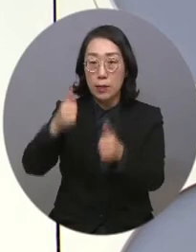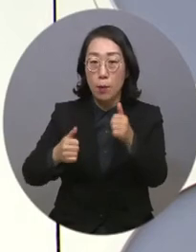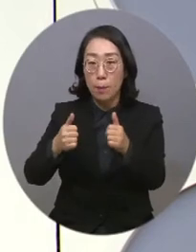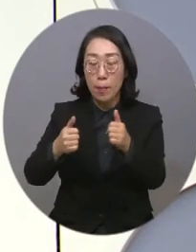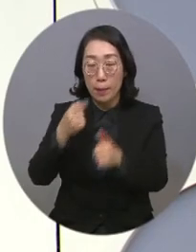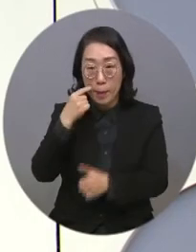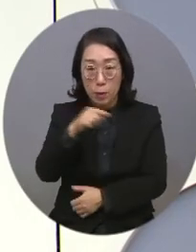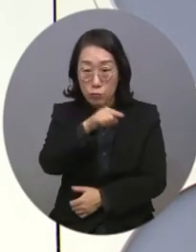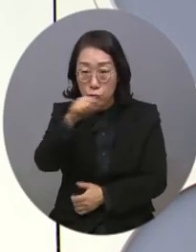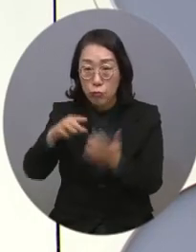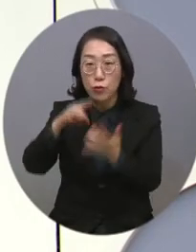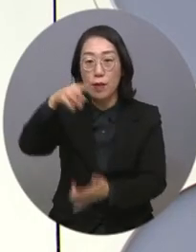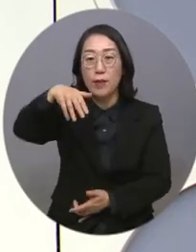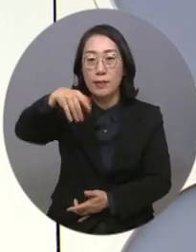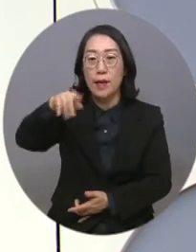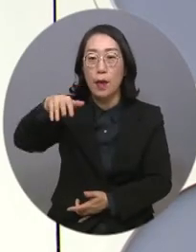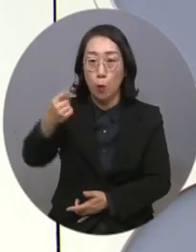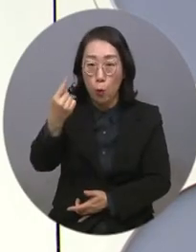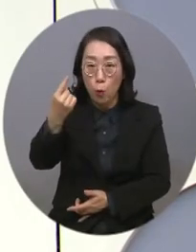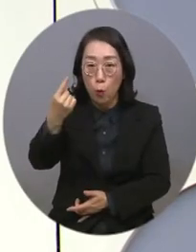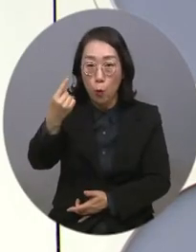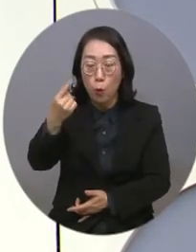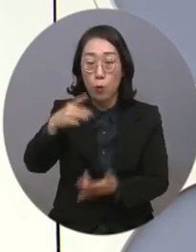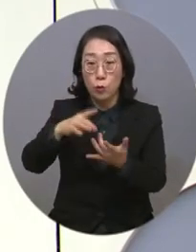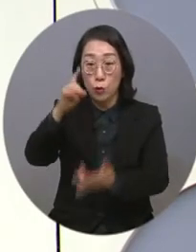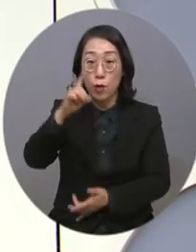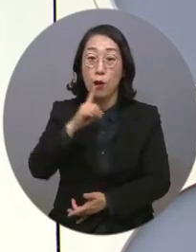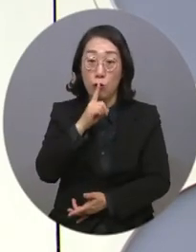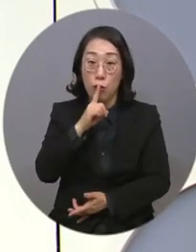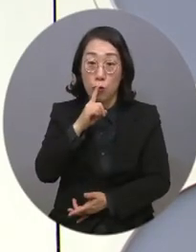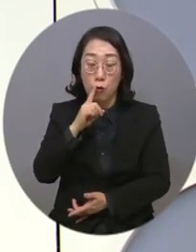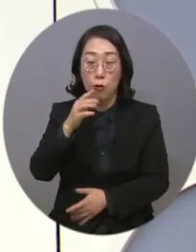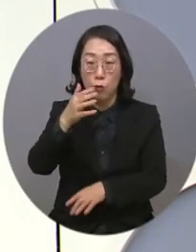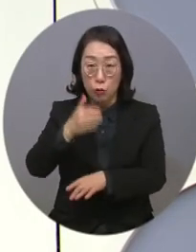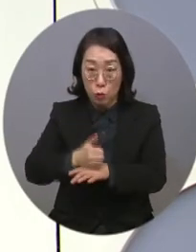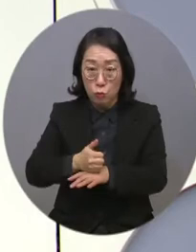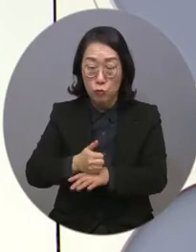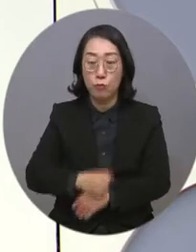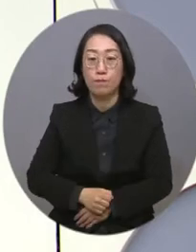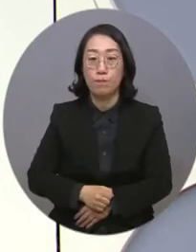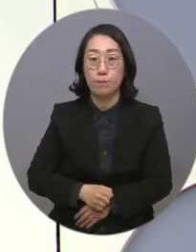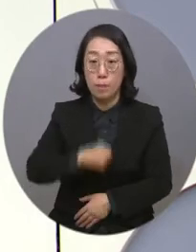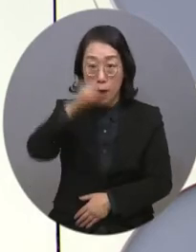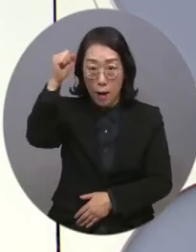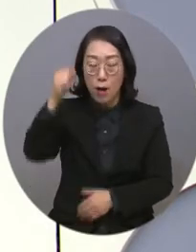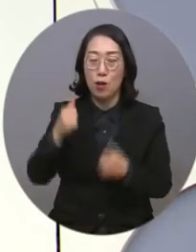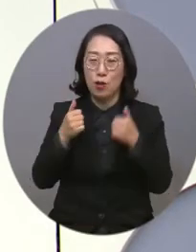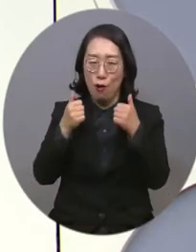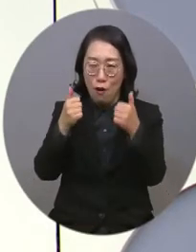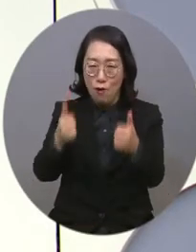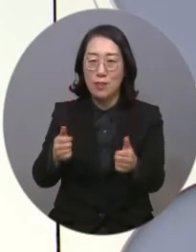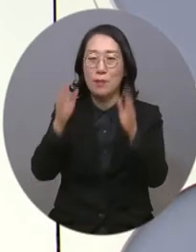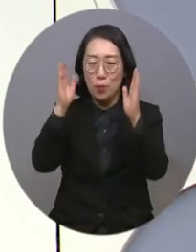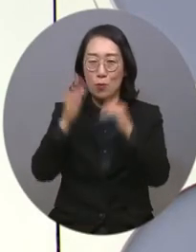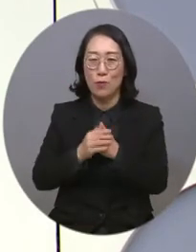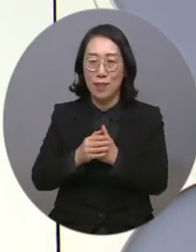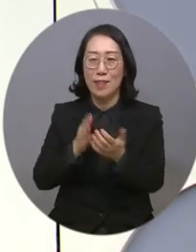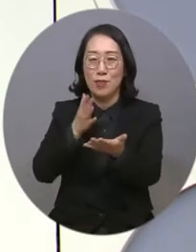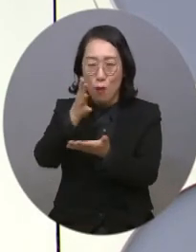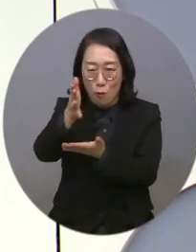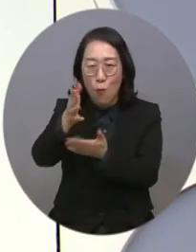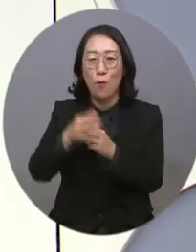체코어를 선택해가지고 국비 유학에 합격되니까 자연적으로 체코어를 열심히 하게 되죠. 제 전공이니까.